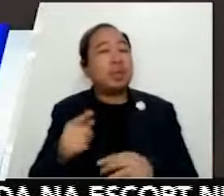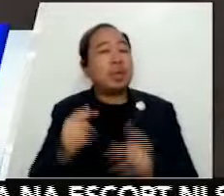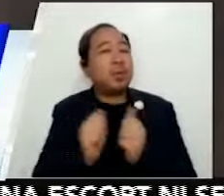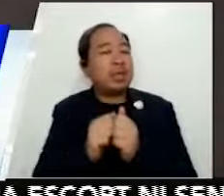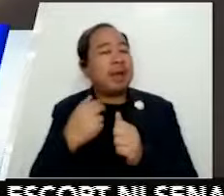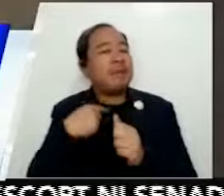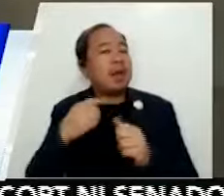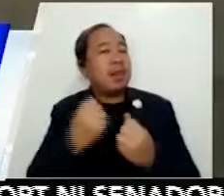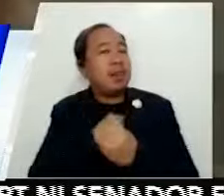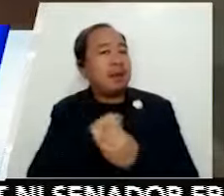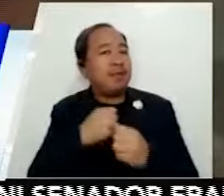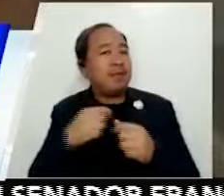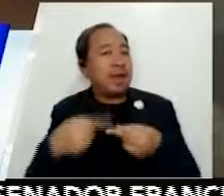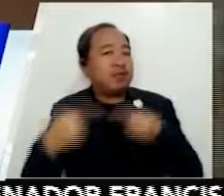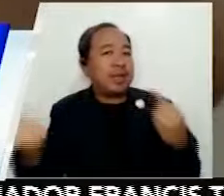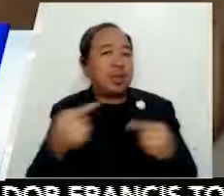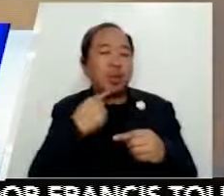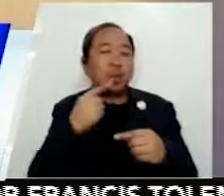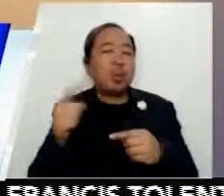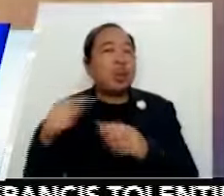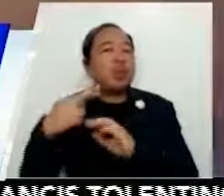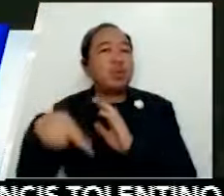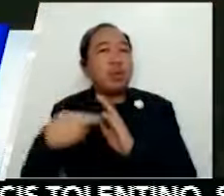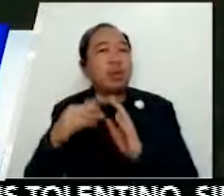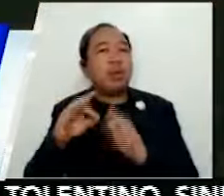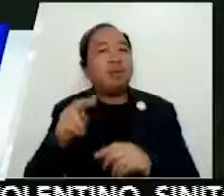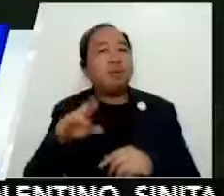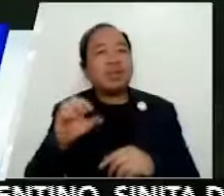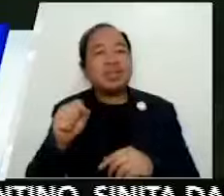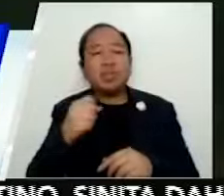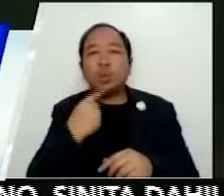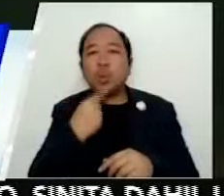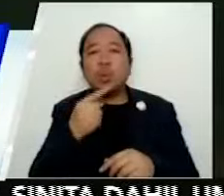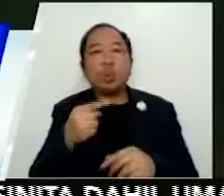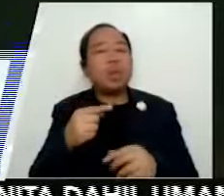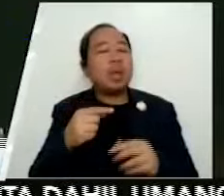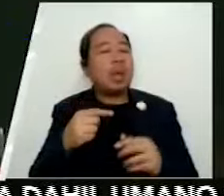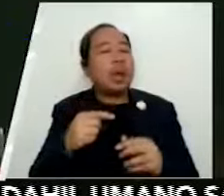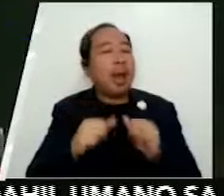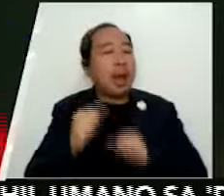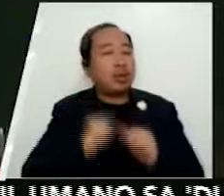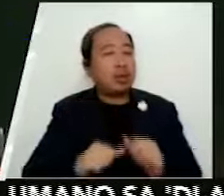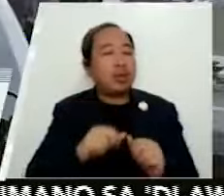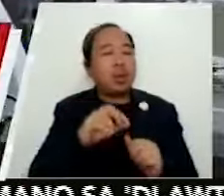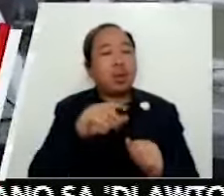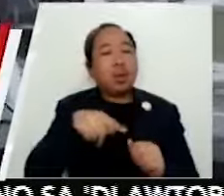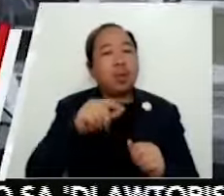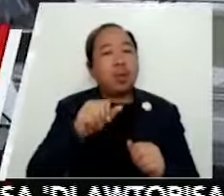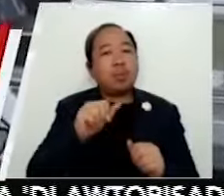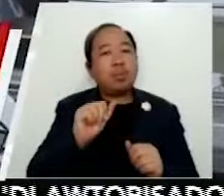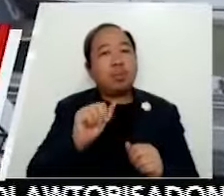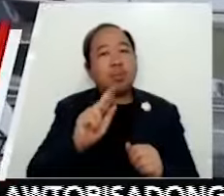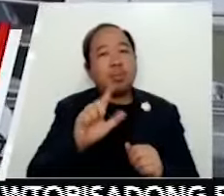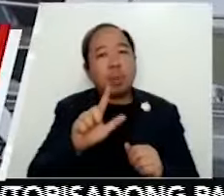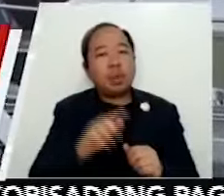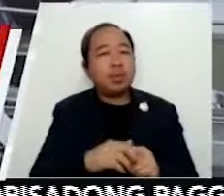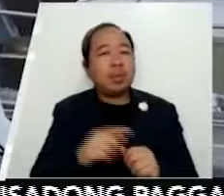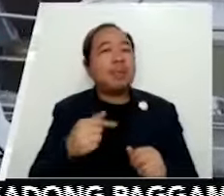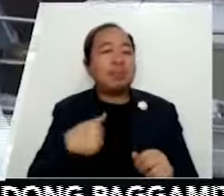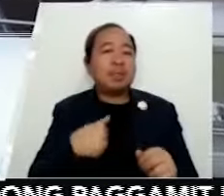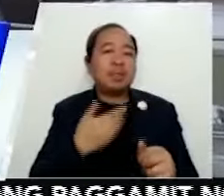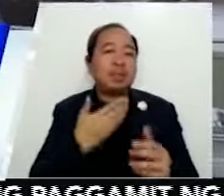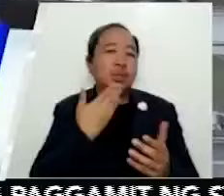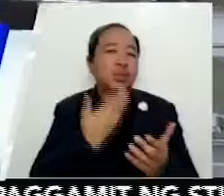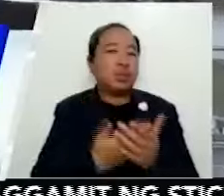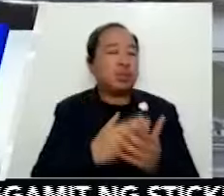Francis, naggagampanan ni Paul Salas. Good boy, tsaka na-build na yung business niya, kumbaga, sa coffee shop, restos.